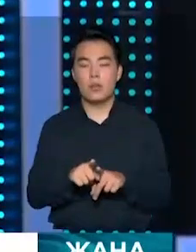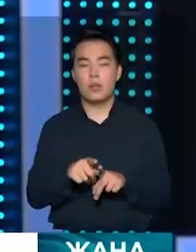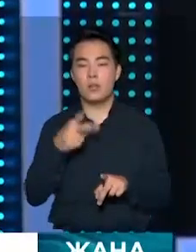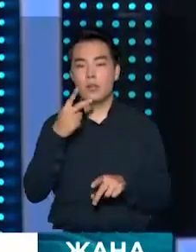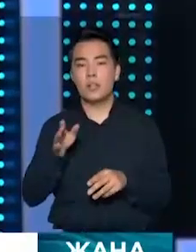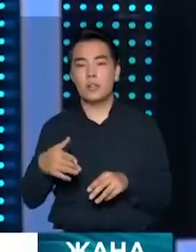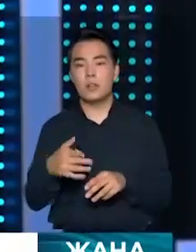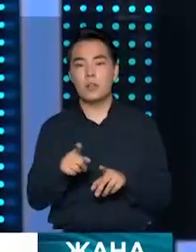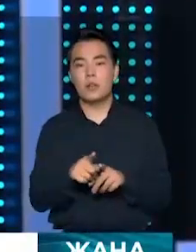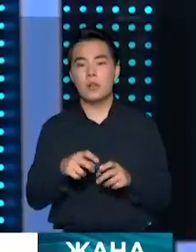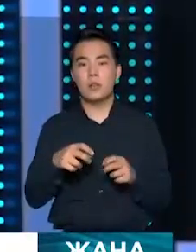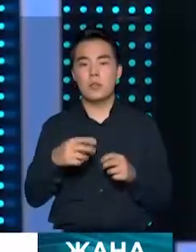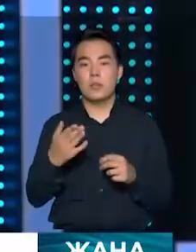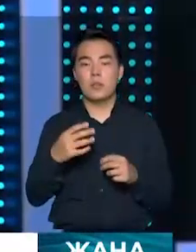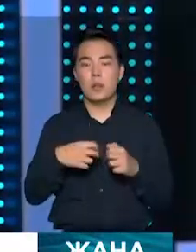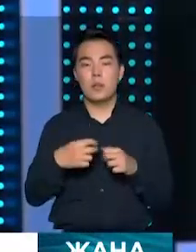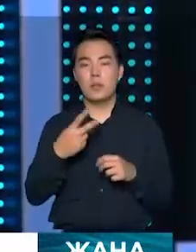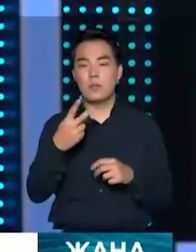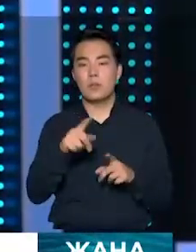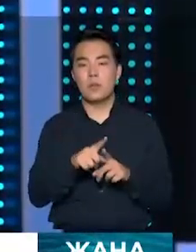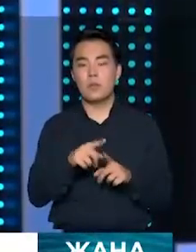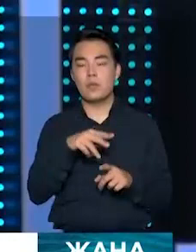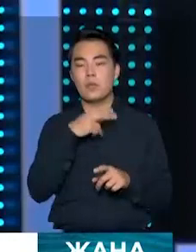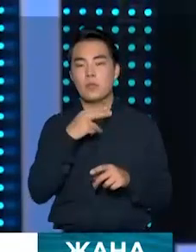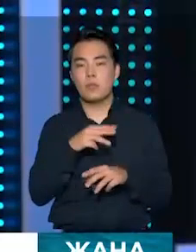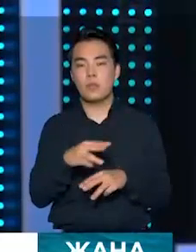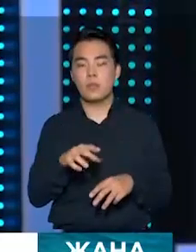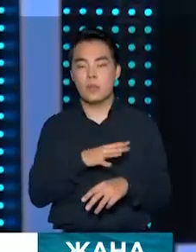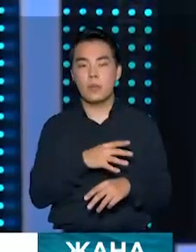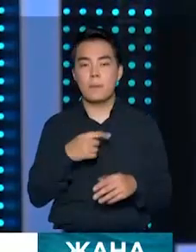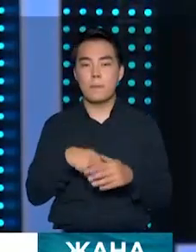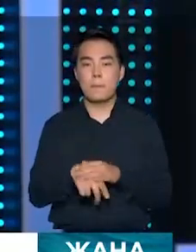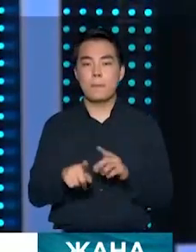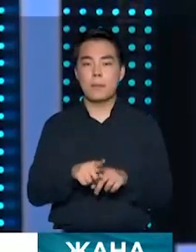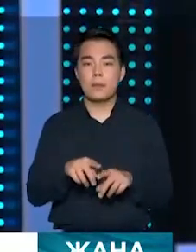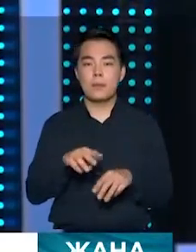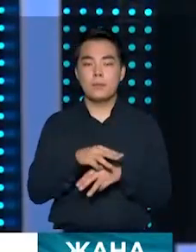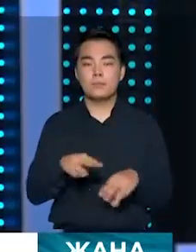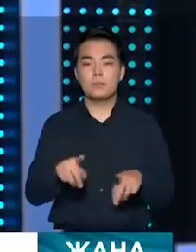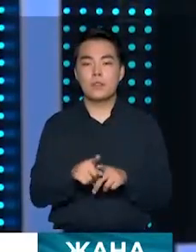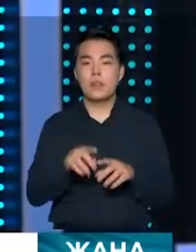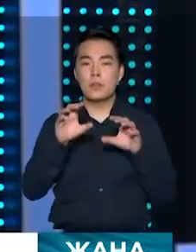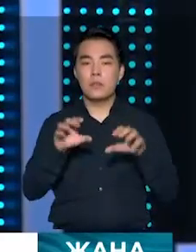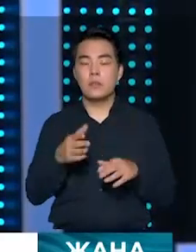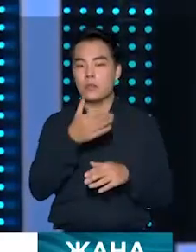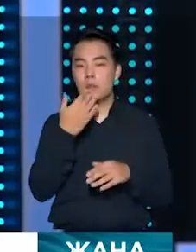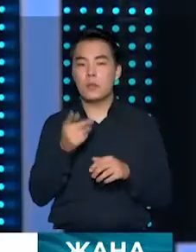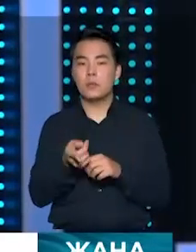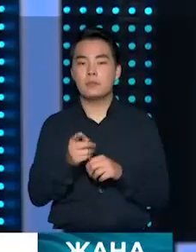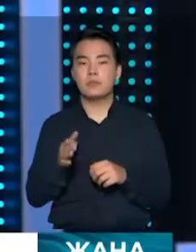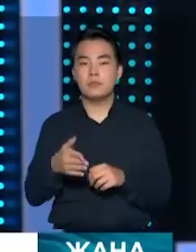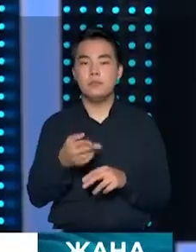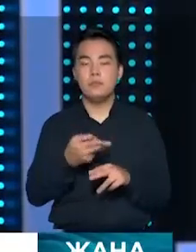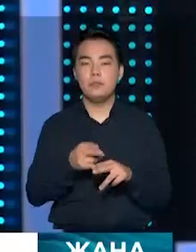қатысты бірқатар өзекті көп мәселе білдірді, айтты. Соның ішінде мынау балықты заңсаулыққа қатысты да айтылды. Енді